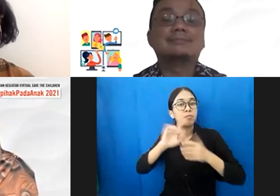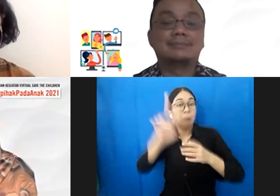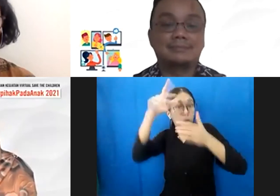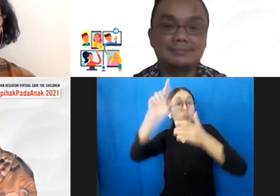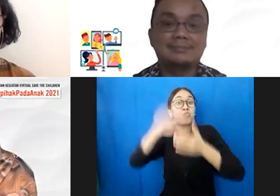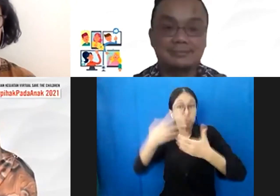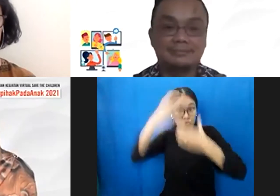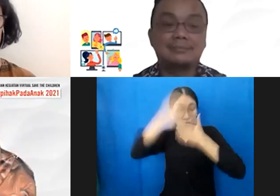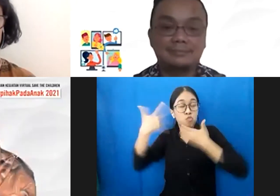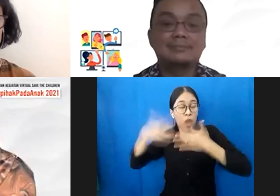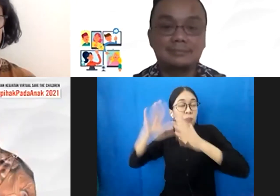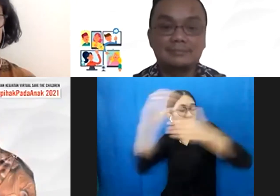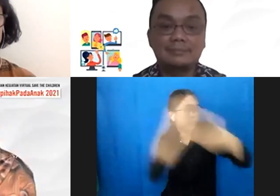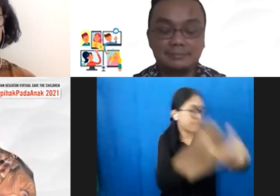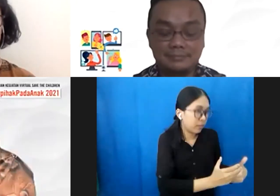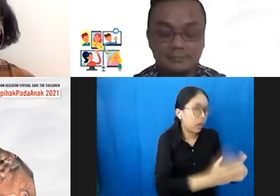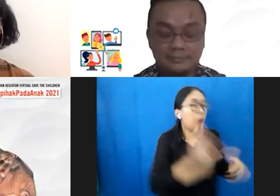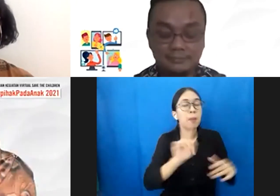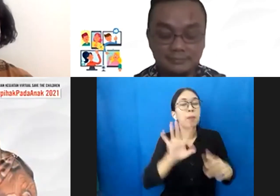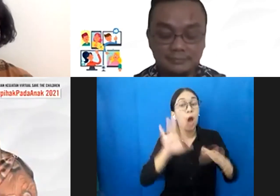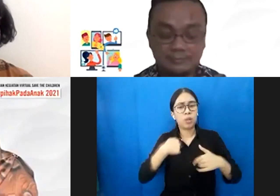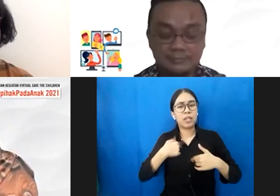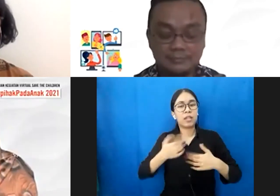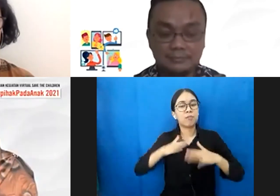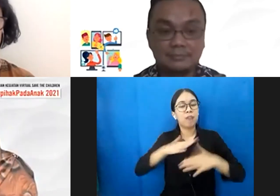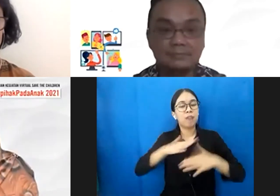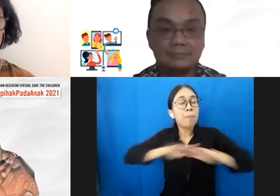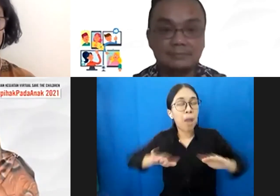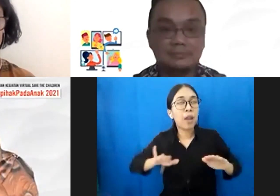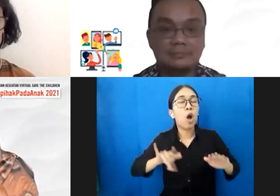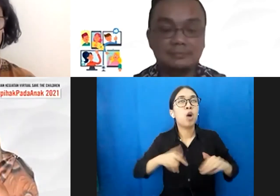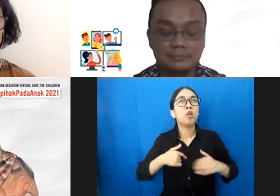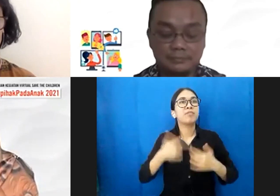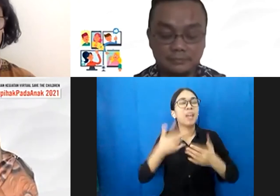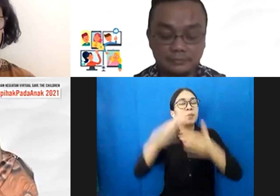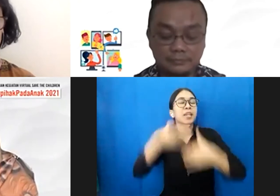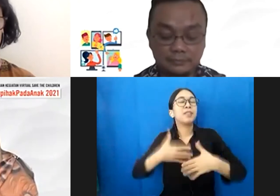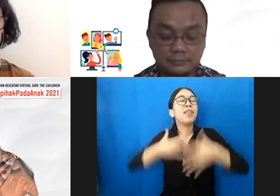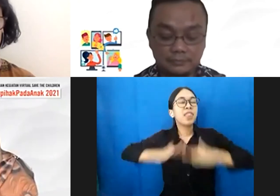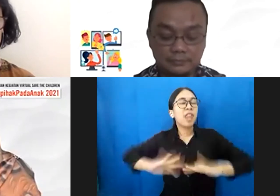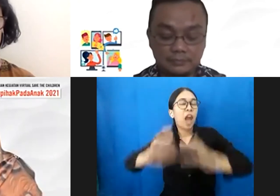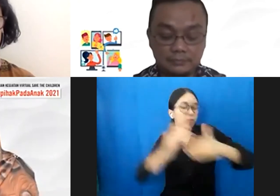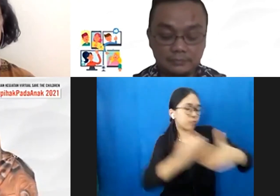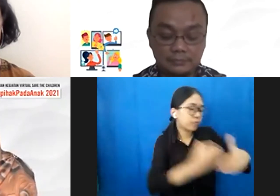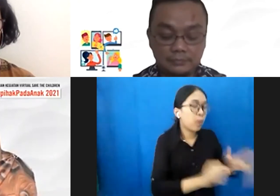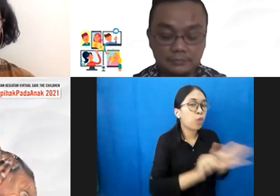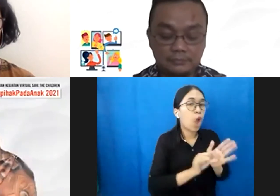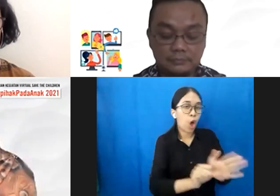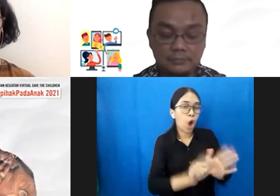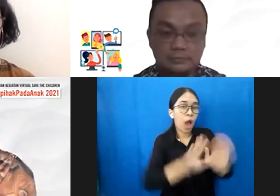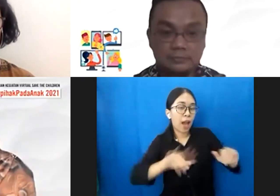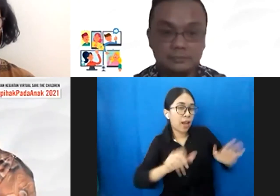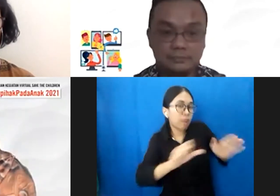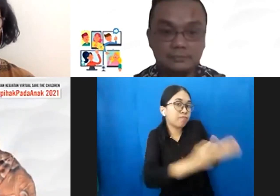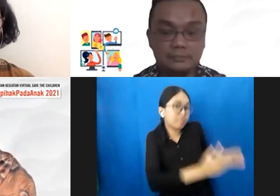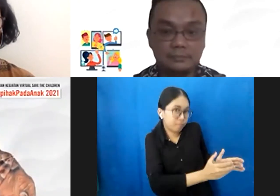kita juga tenang menolong anak kita, tapi kalau kita belum saya kan harus nolong anak saya dulu gitu ya, anak saya kita pakaiin,